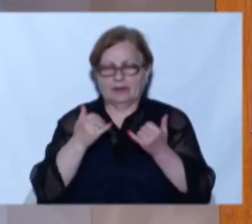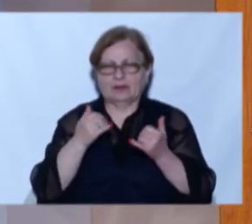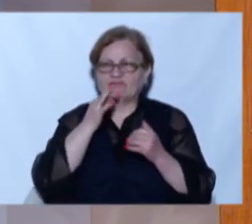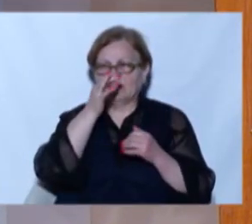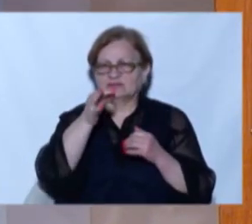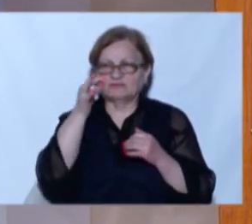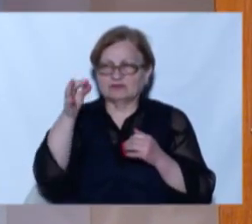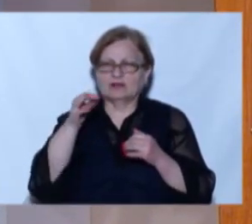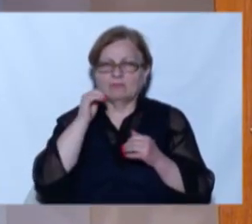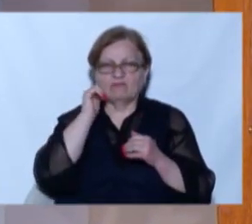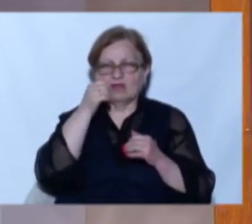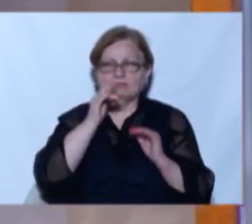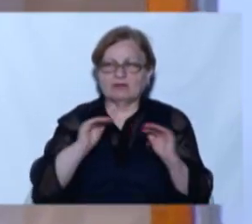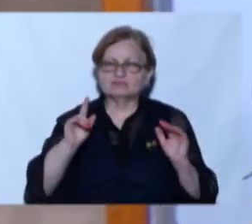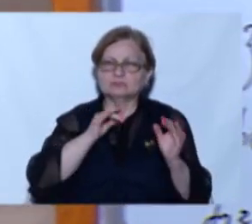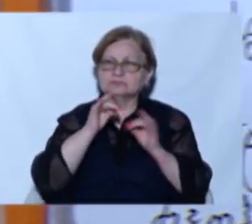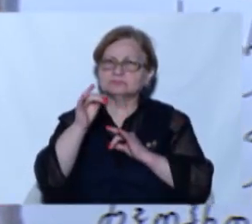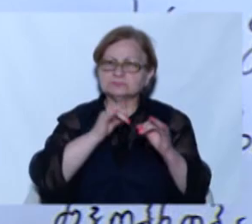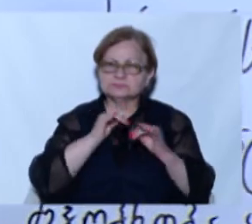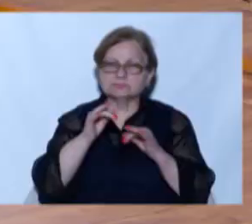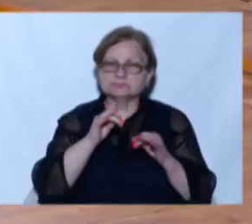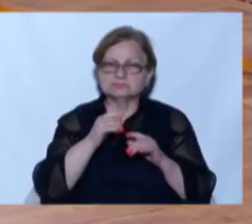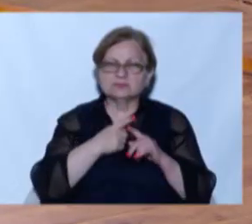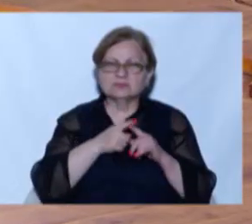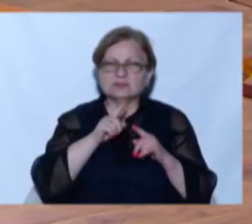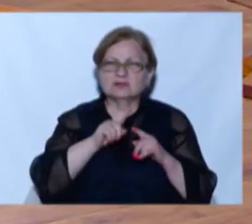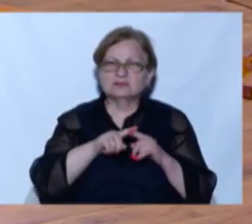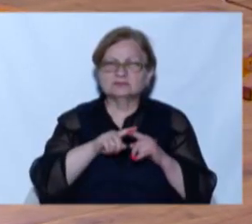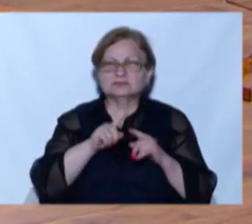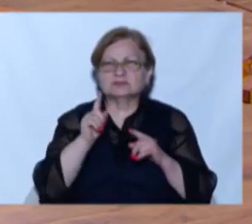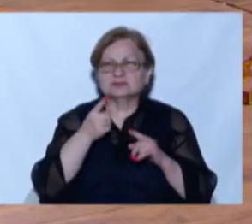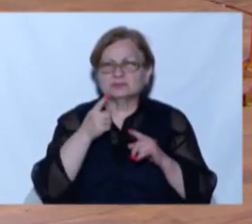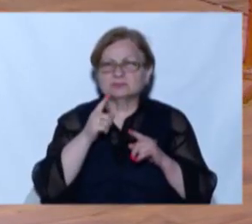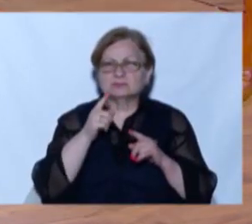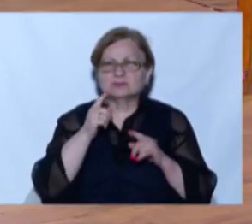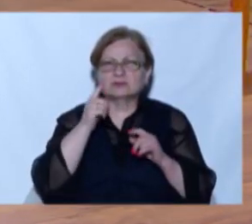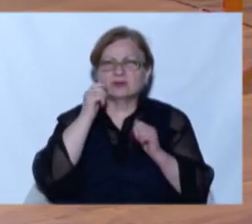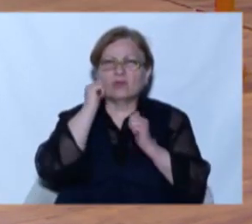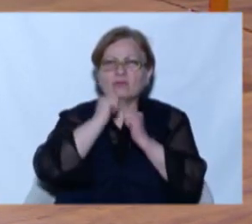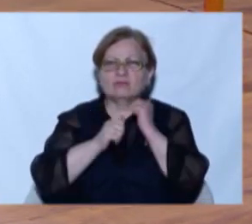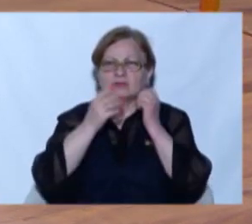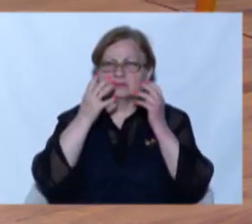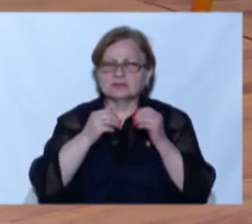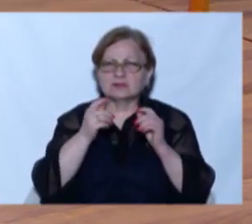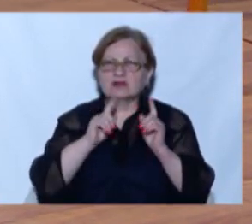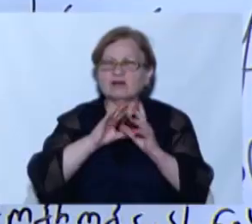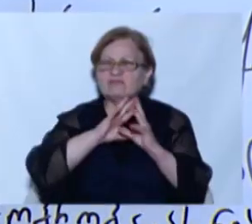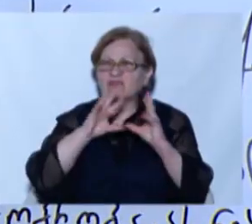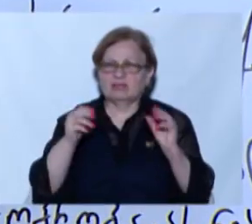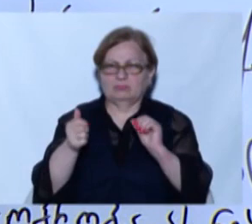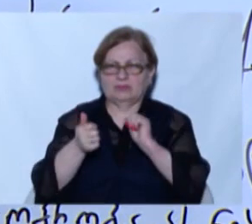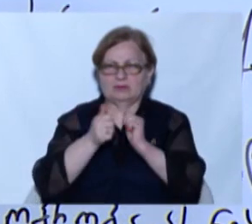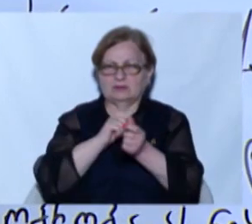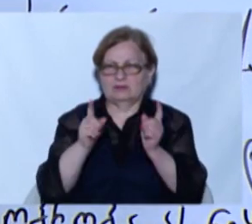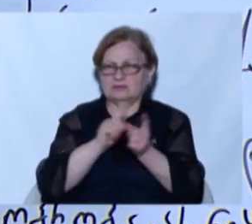იმის თუ რას ვეტყვით ჩემს მოსწავლეებს, იმიტომ რომ იცით რა, დღიდან დღემდე უამრავი რამ ხდება, რაც ზოგჯერ